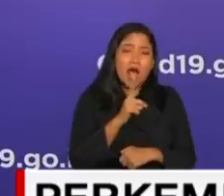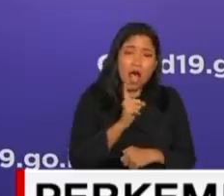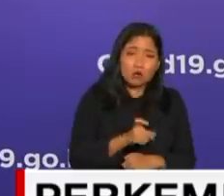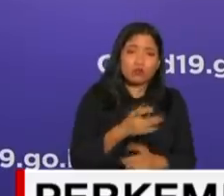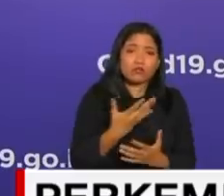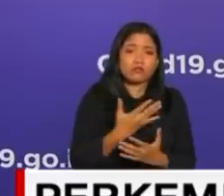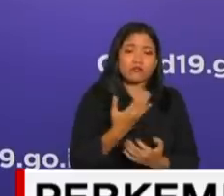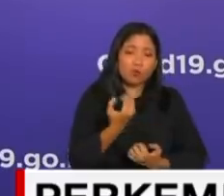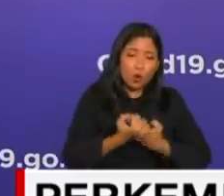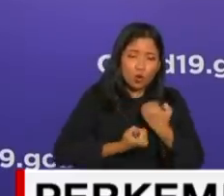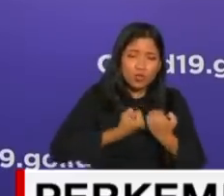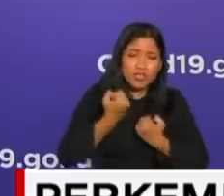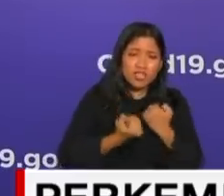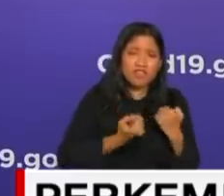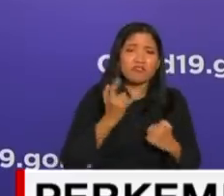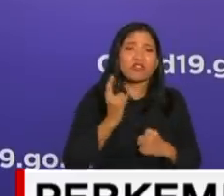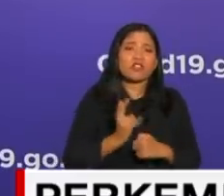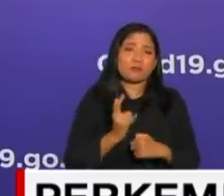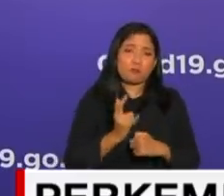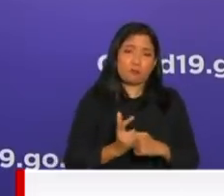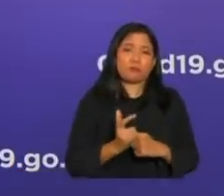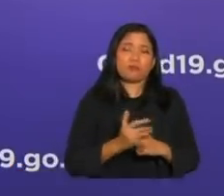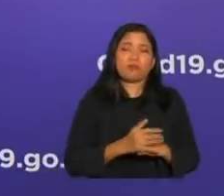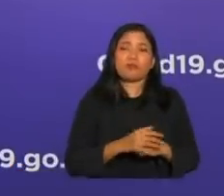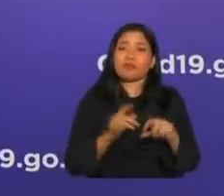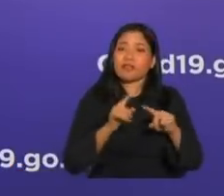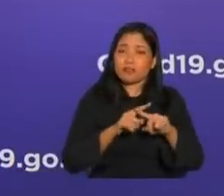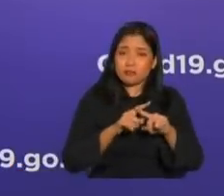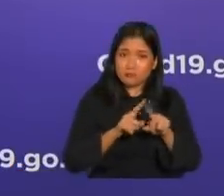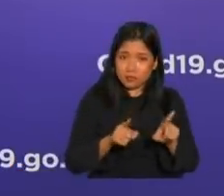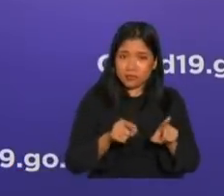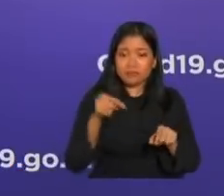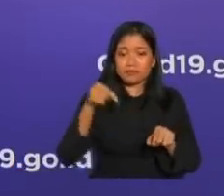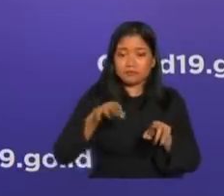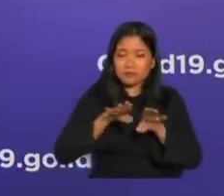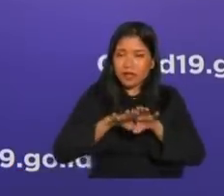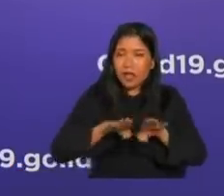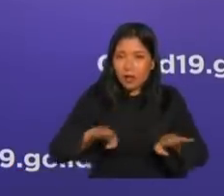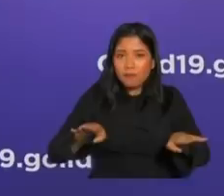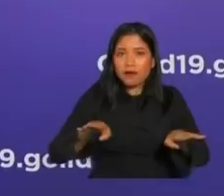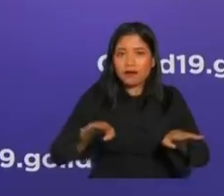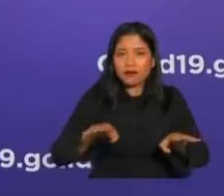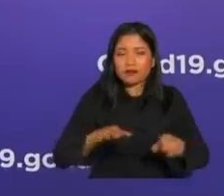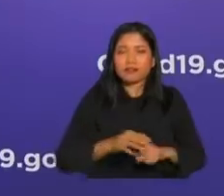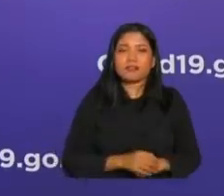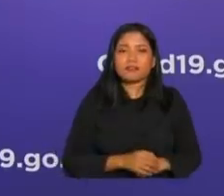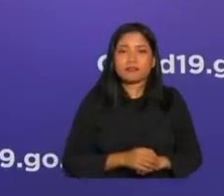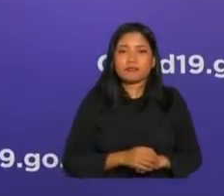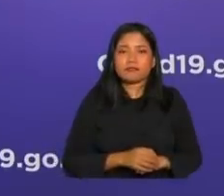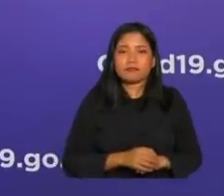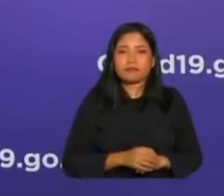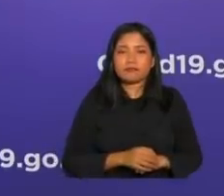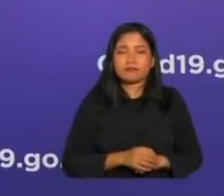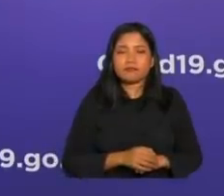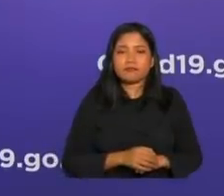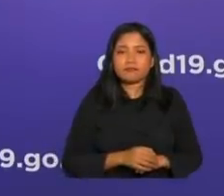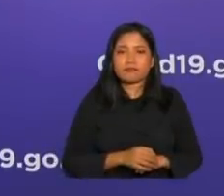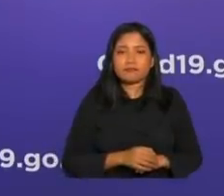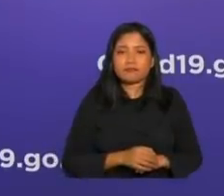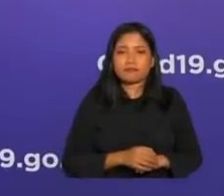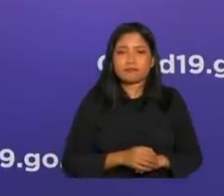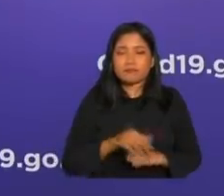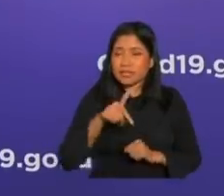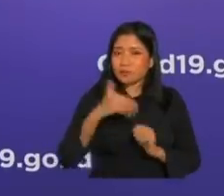produktif dalam situasi yang seperti ini Namun aman terhadap kofic protokol itulah yang